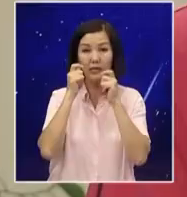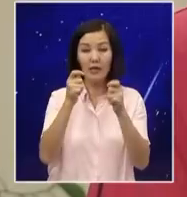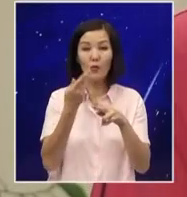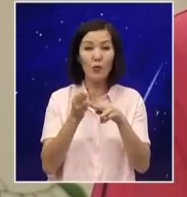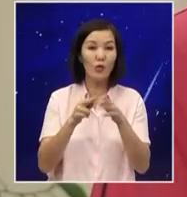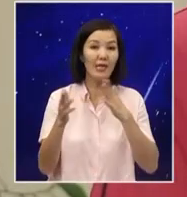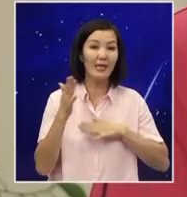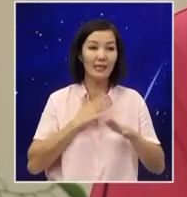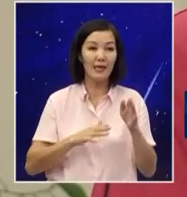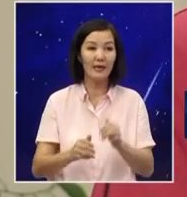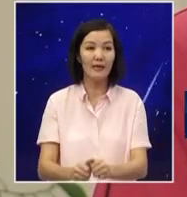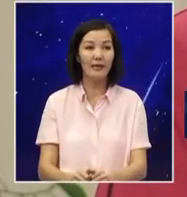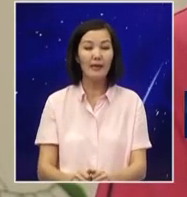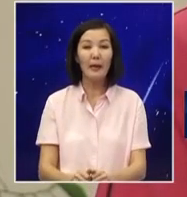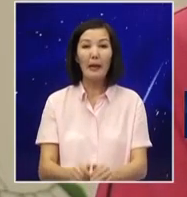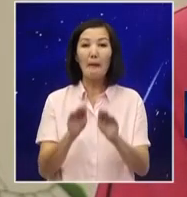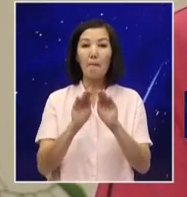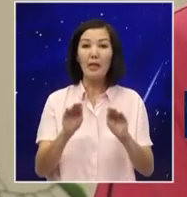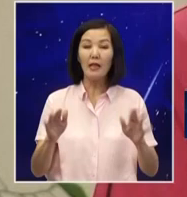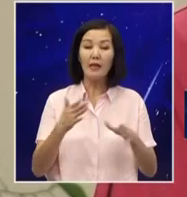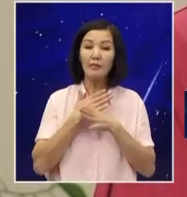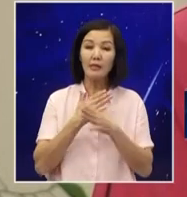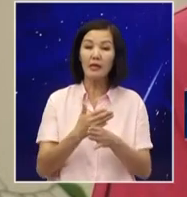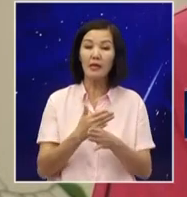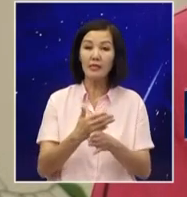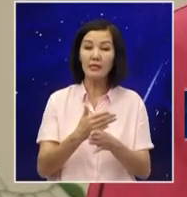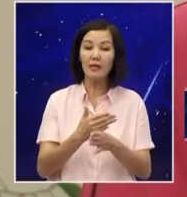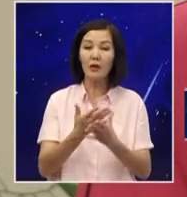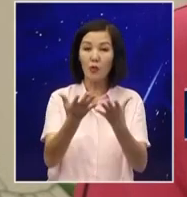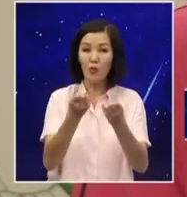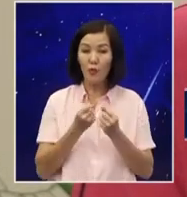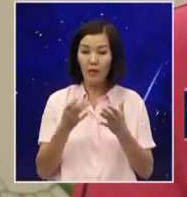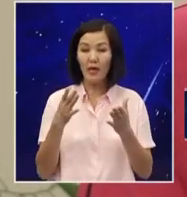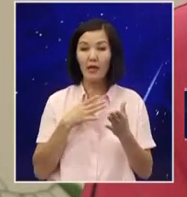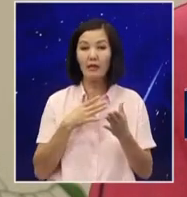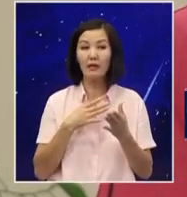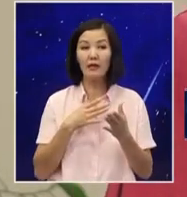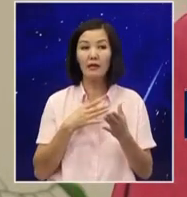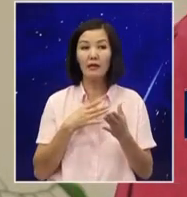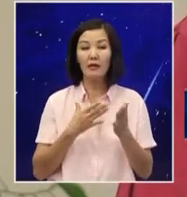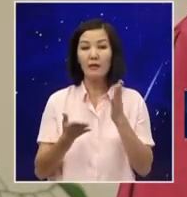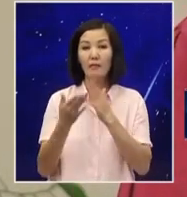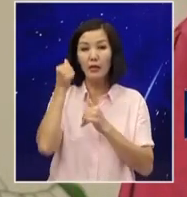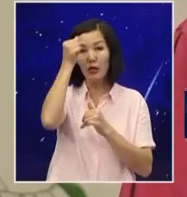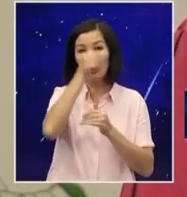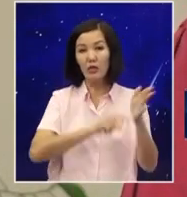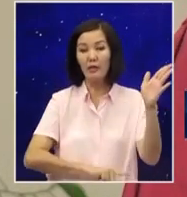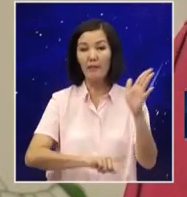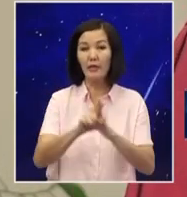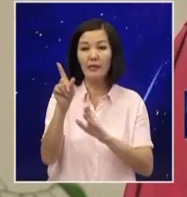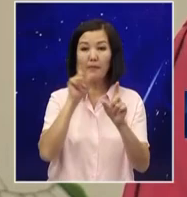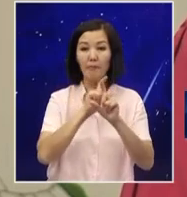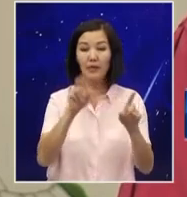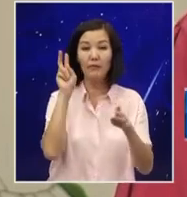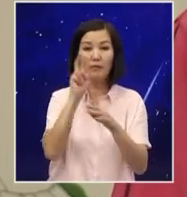риза. Осы балаларымыздың арқасында осындай көмек алып жатырмыз. Осы мұнбай мектебінен былтырдан бастап балаларымыз кеп